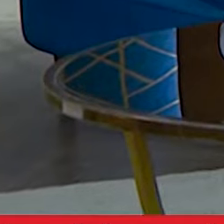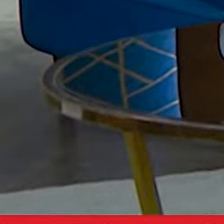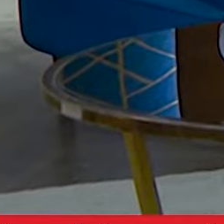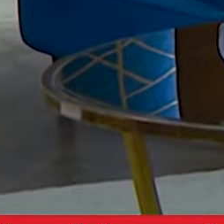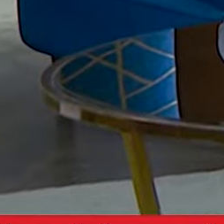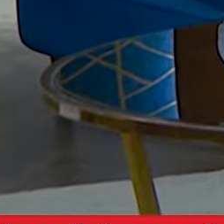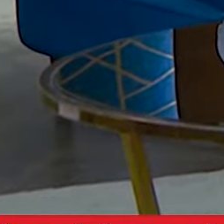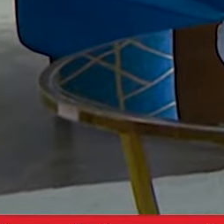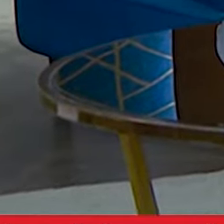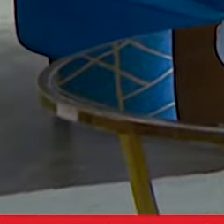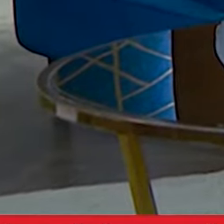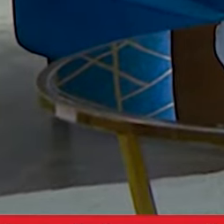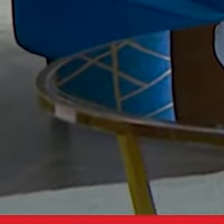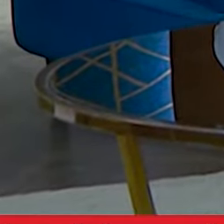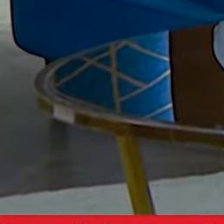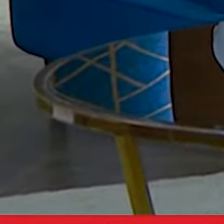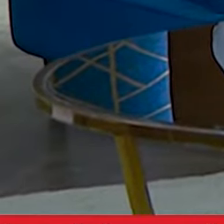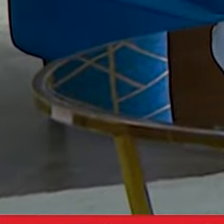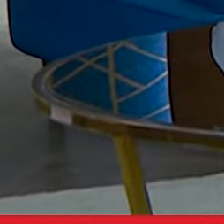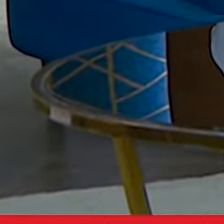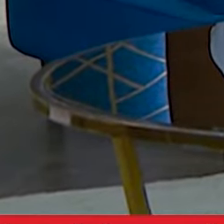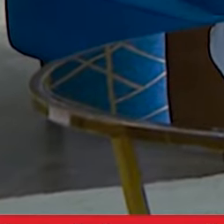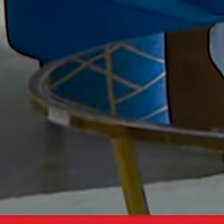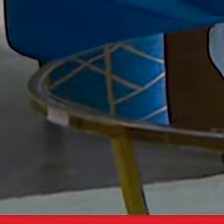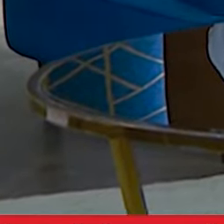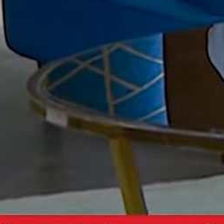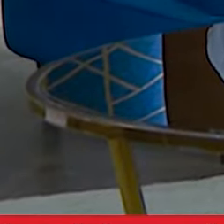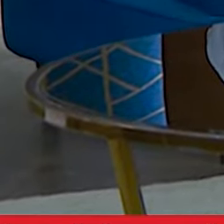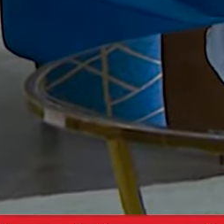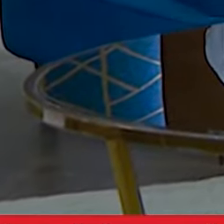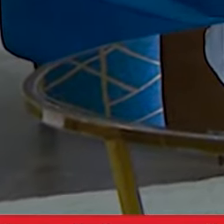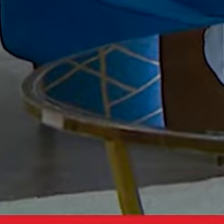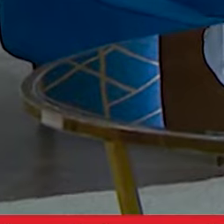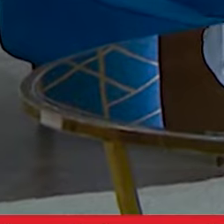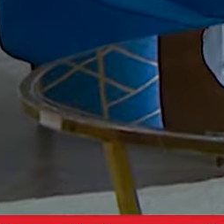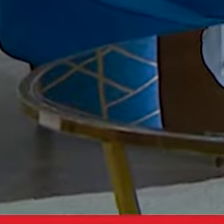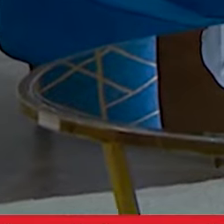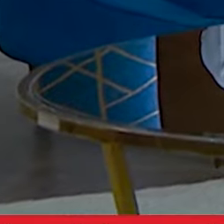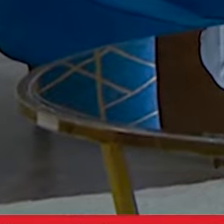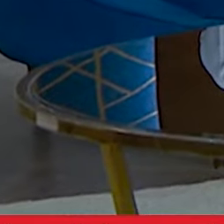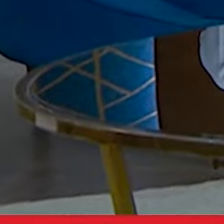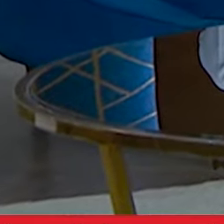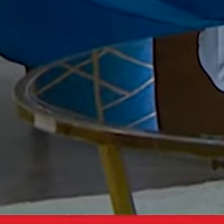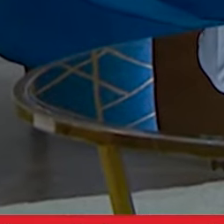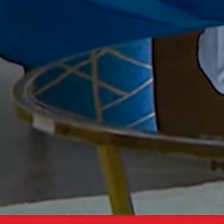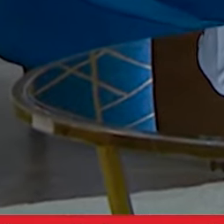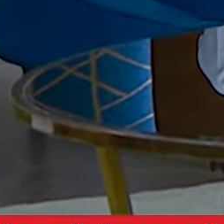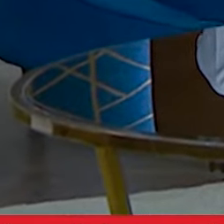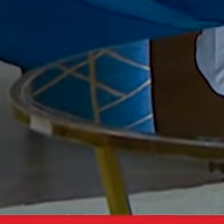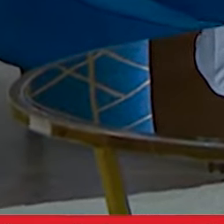والملائكة والكتاب والنبيين